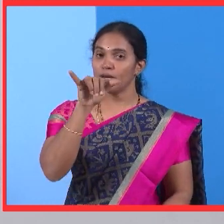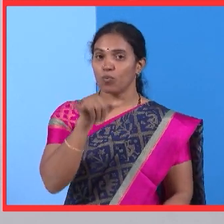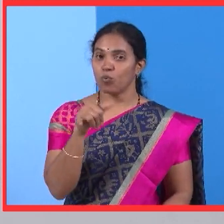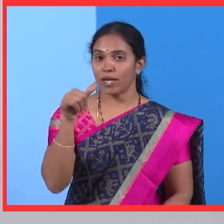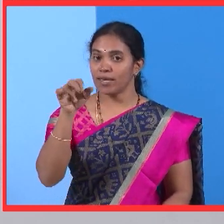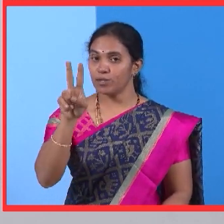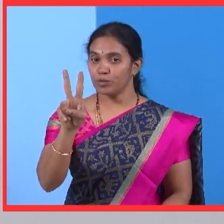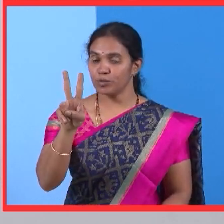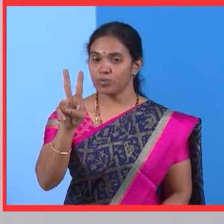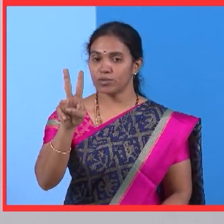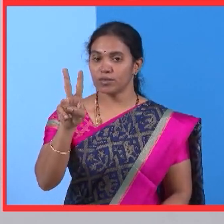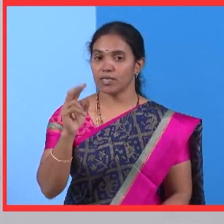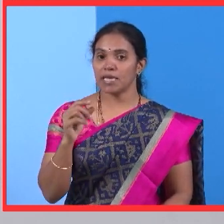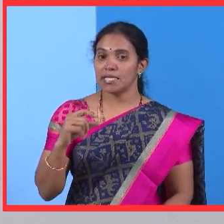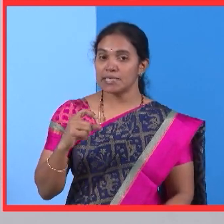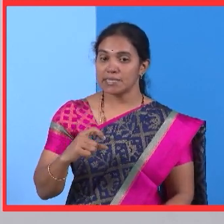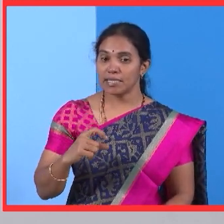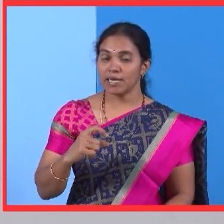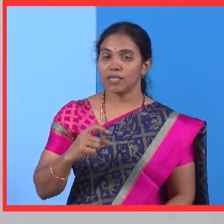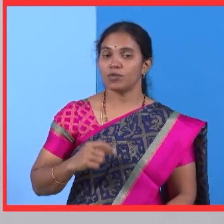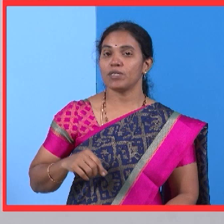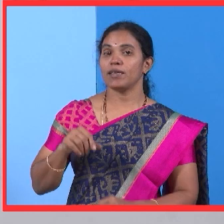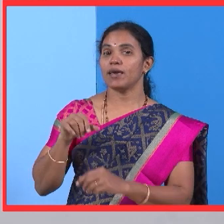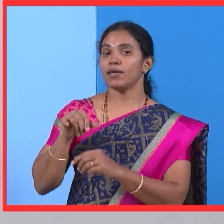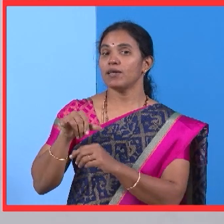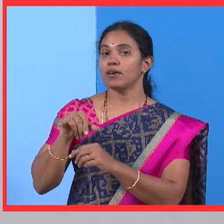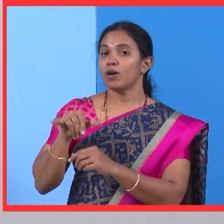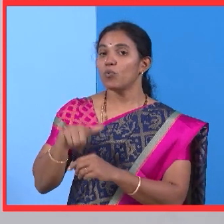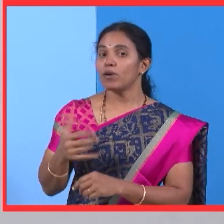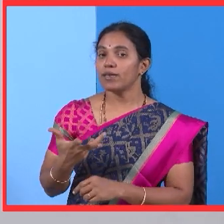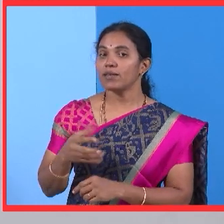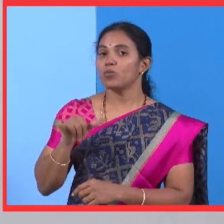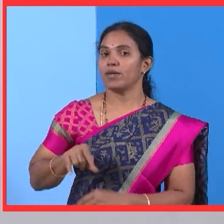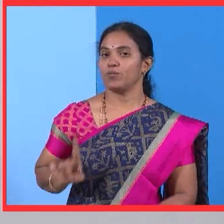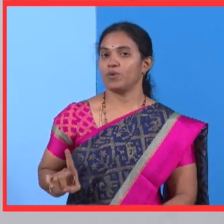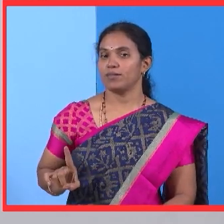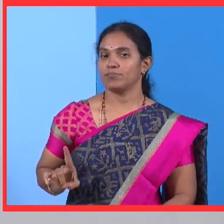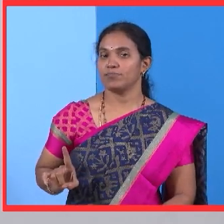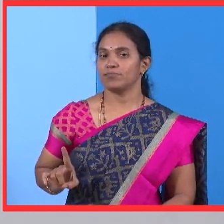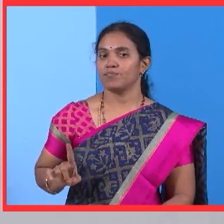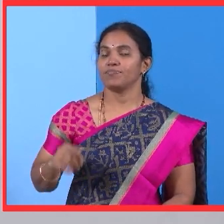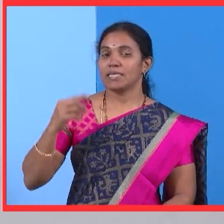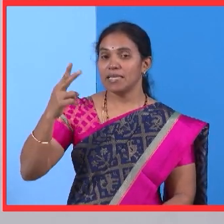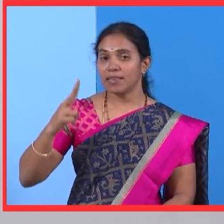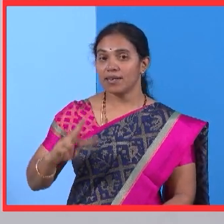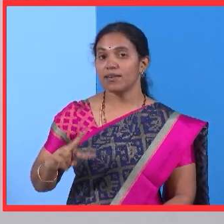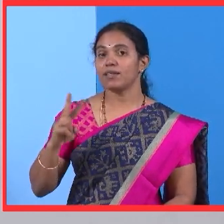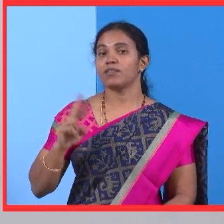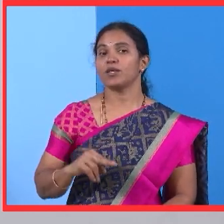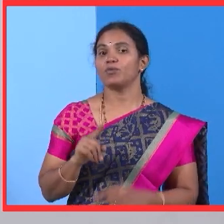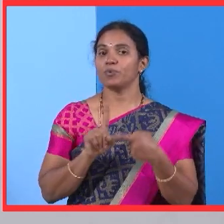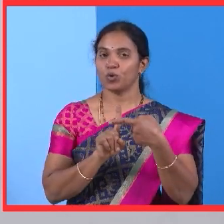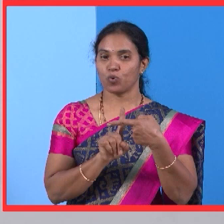தொலைவு மற்றும் சி என்ற புள்ளியின் ஒய்யாய தொலைவு இவற்றின் சராசரி, இவற்றின் சராசரி.